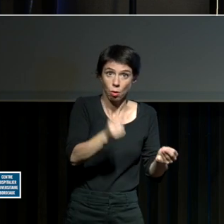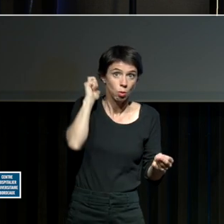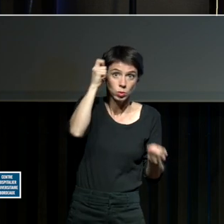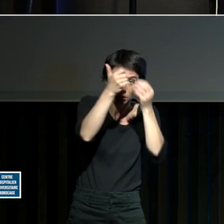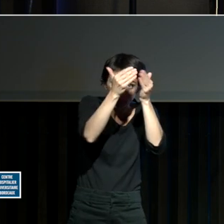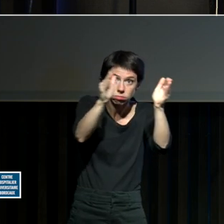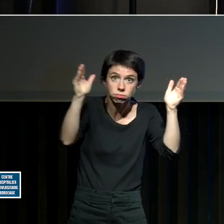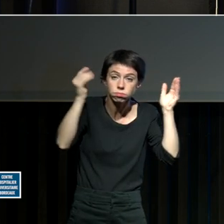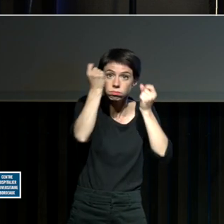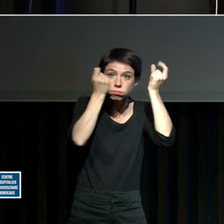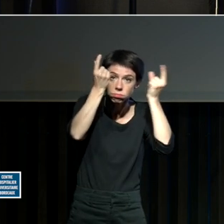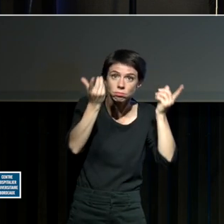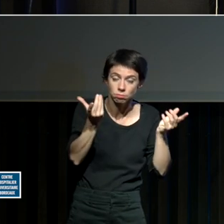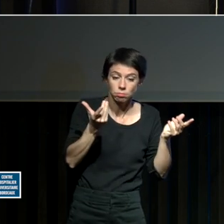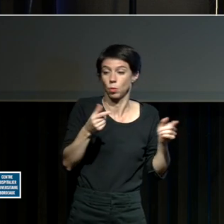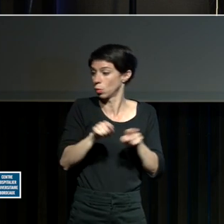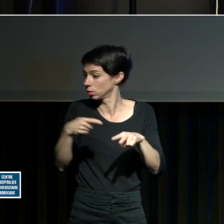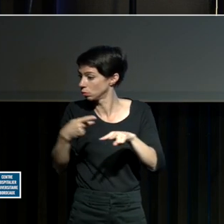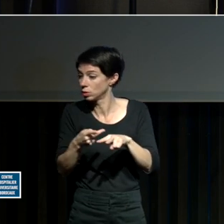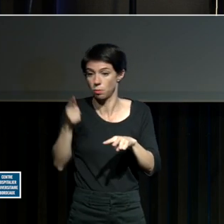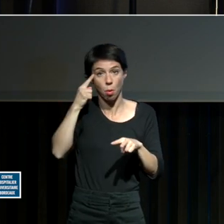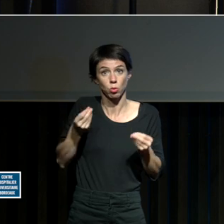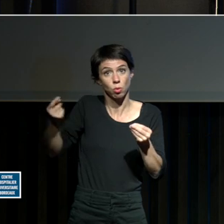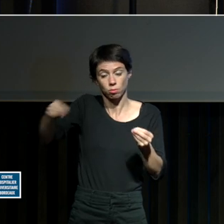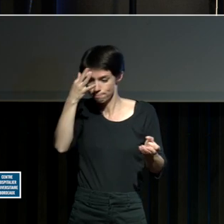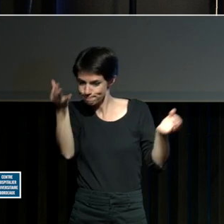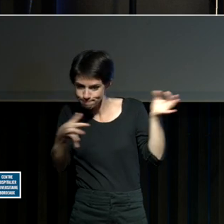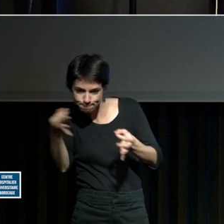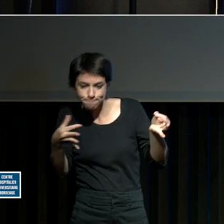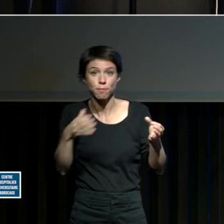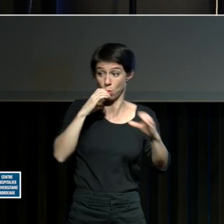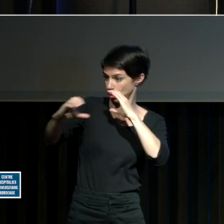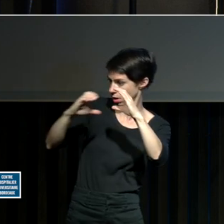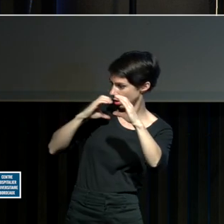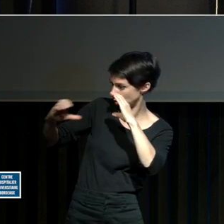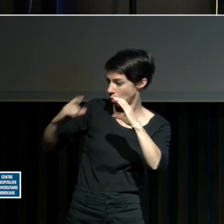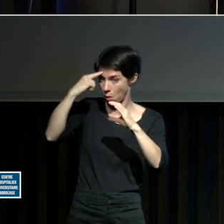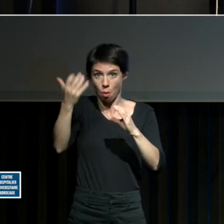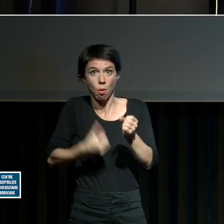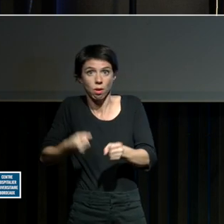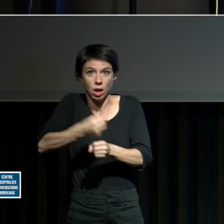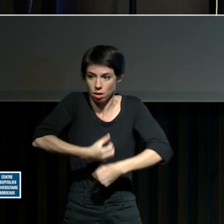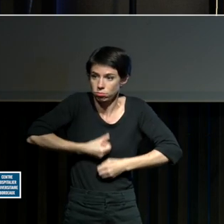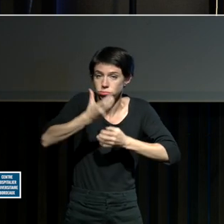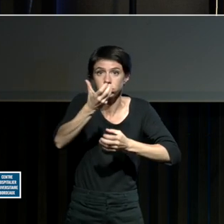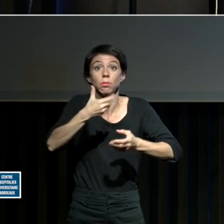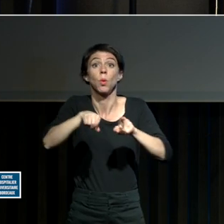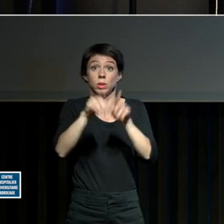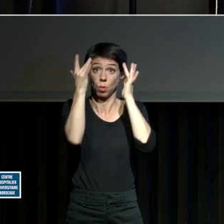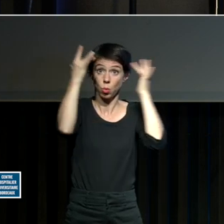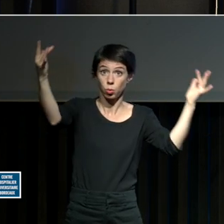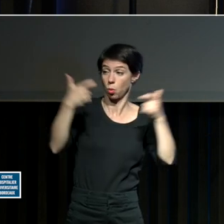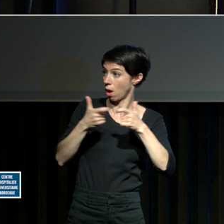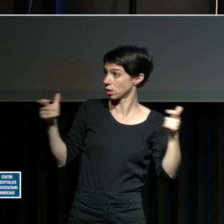puis un outil de communication, de créativité, d'accès à la culture. Dans certaines situations, on utilise aussi